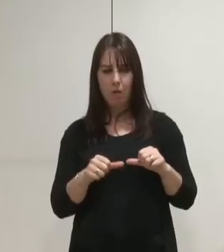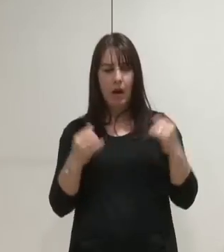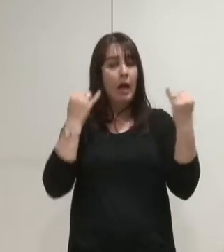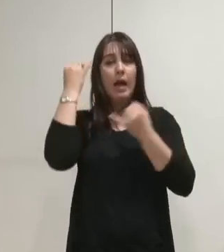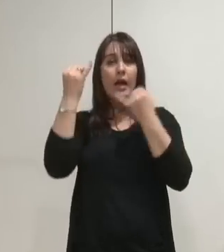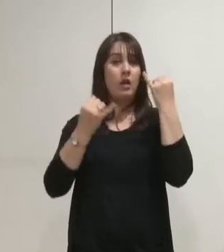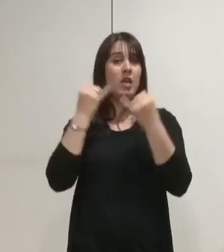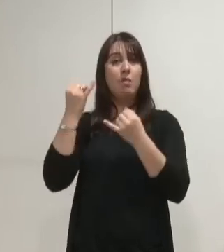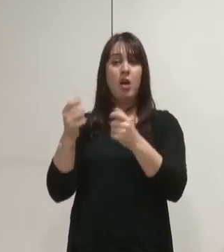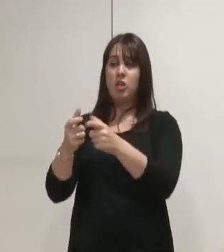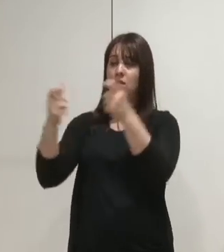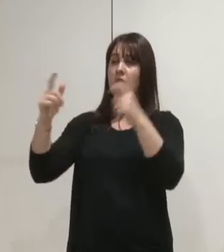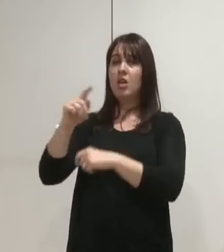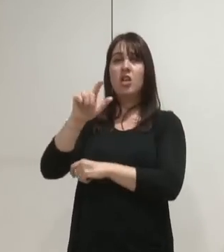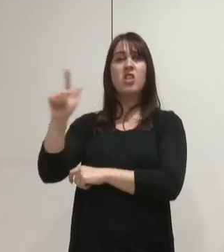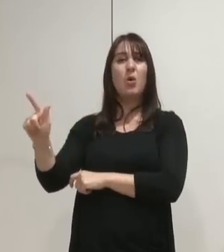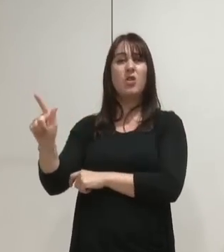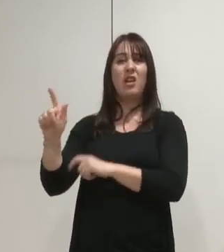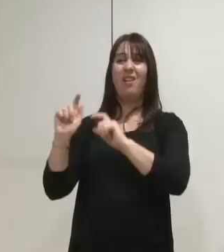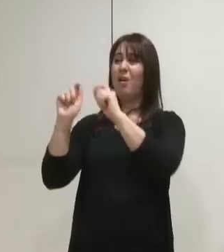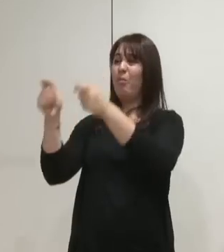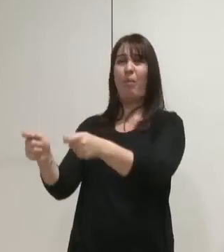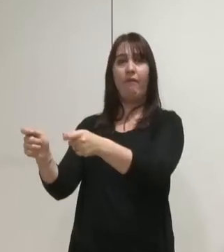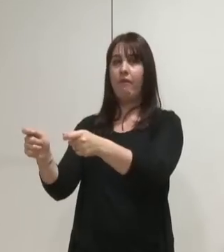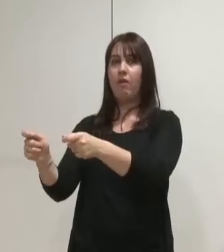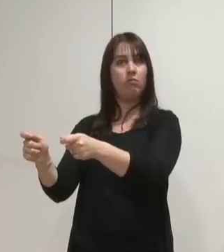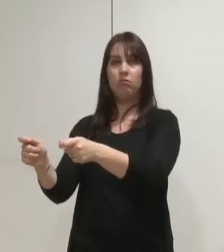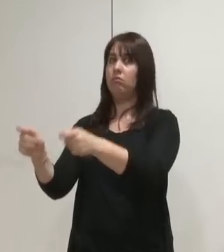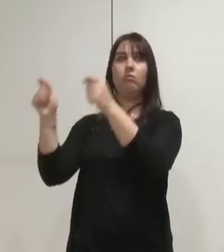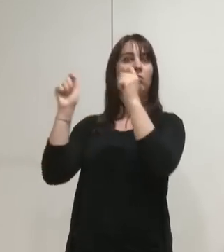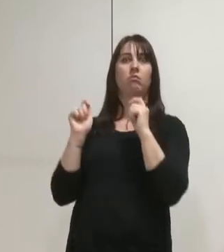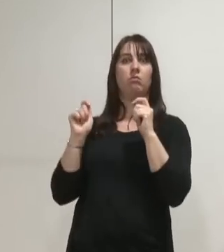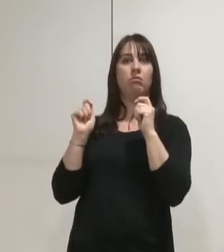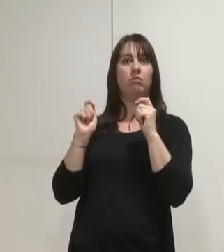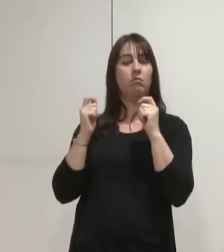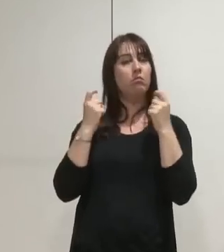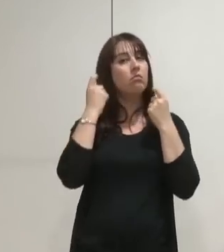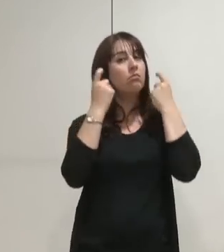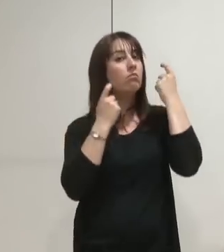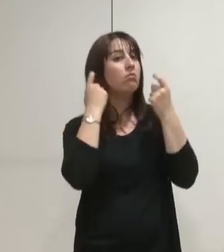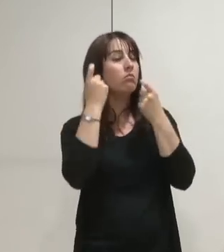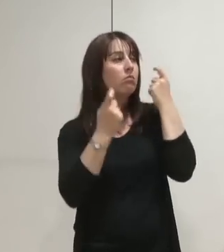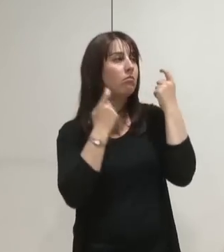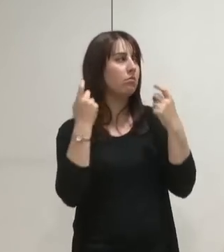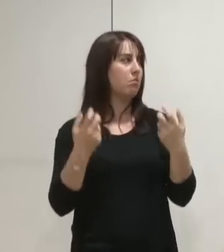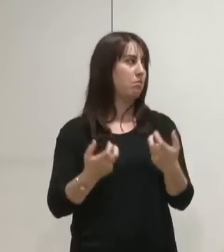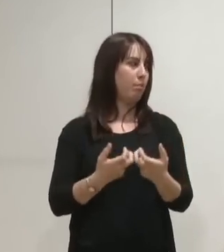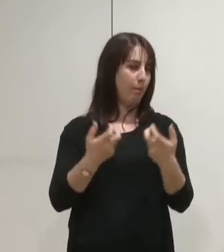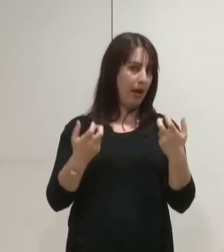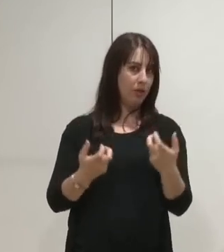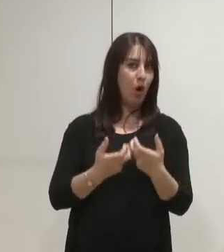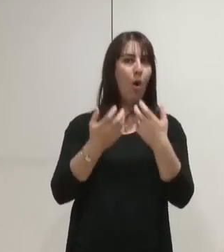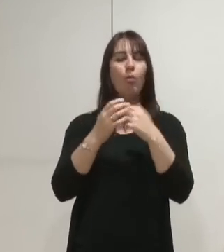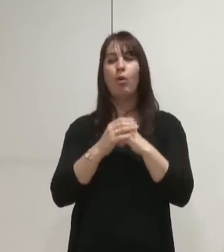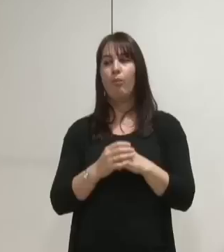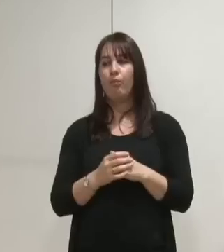GG qui était l'attributaire du marché nous nous serions posé la question de savoir par exemple parmi les